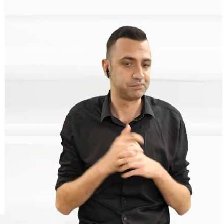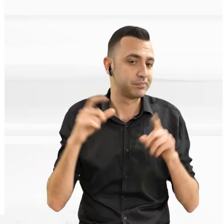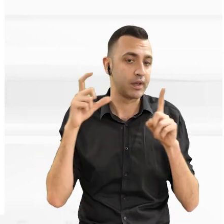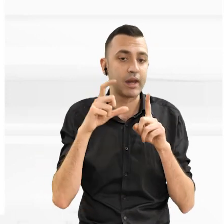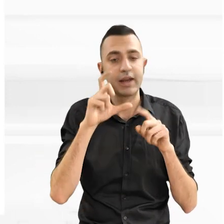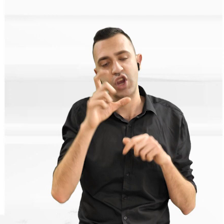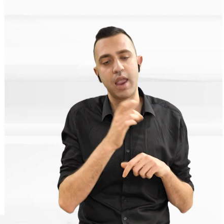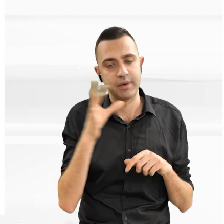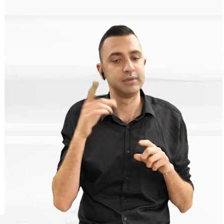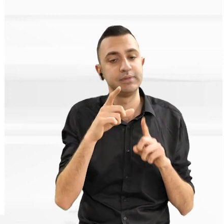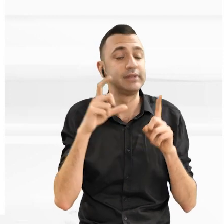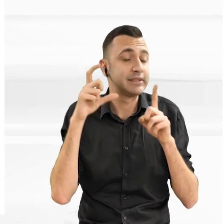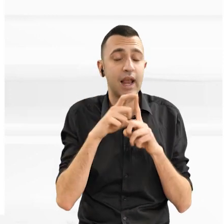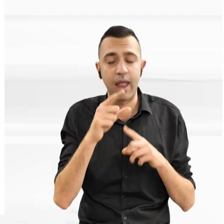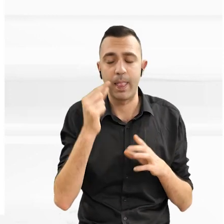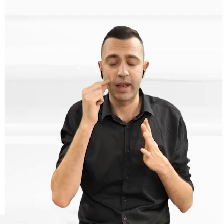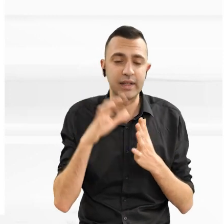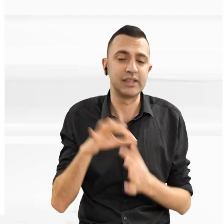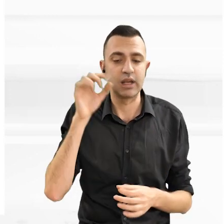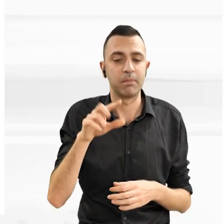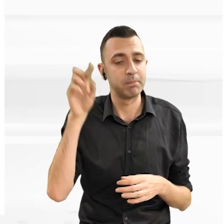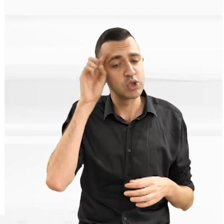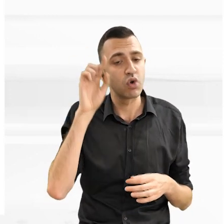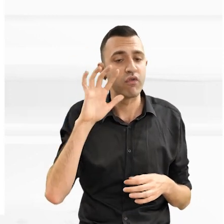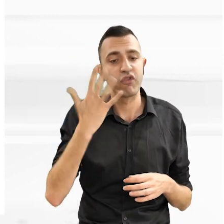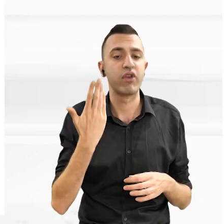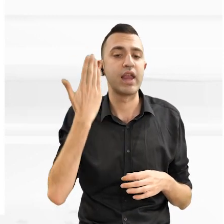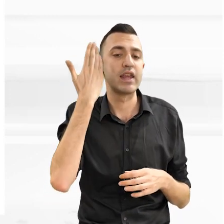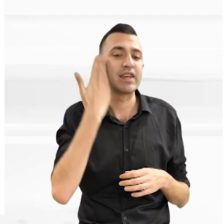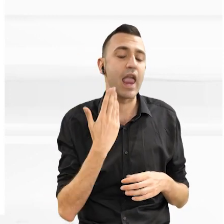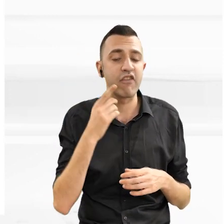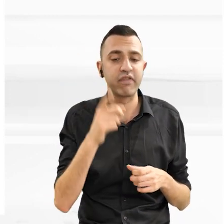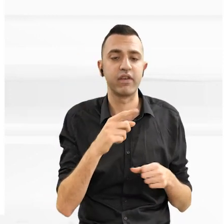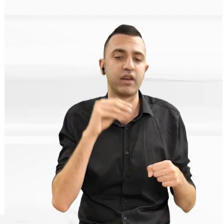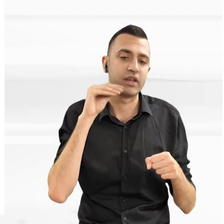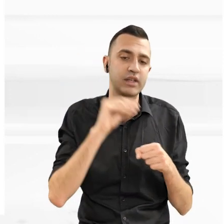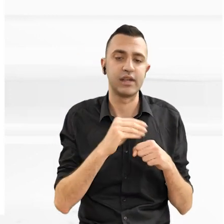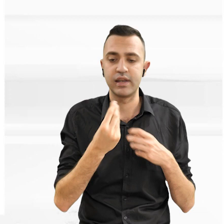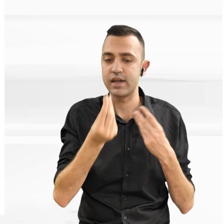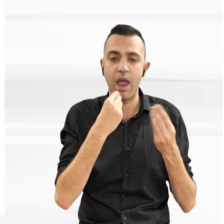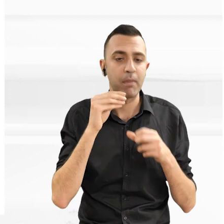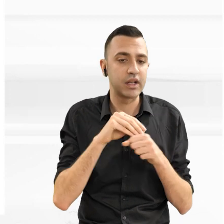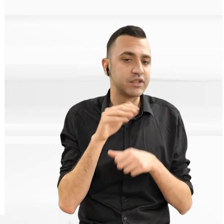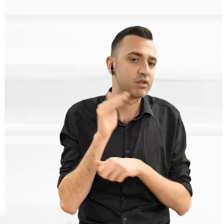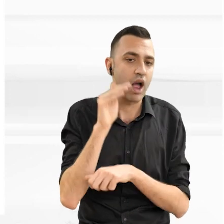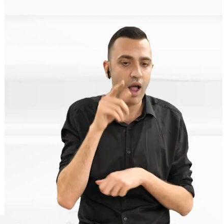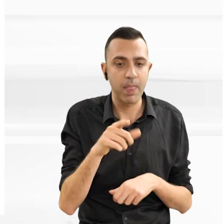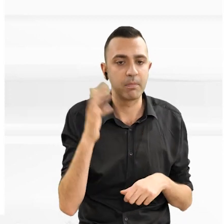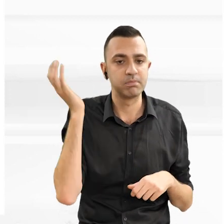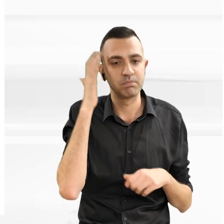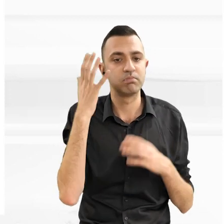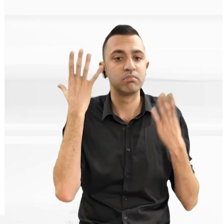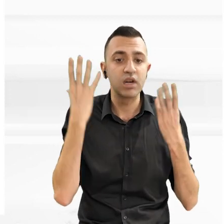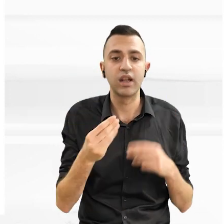değilim İnsanoğlu psikolojik ve keyfi olarak beslendiğini düşünerek yemek için yaşamayı temeli alsa da